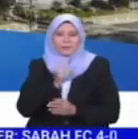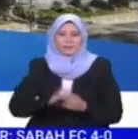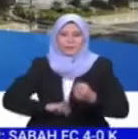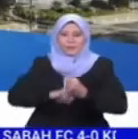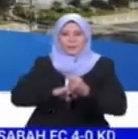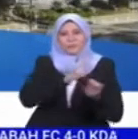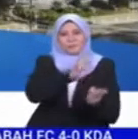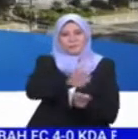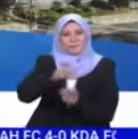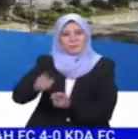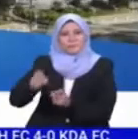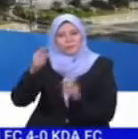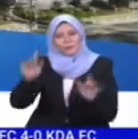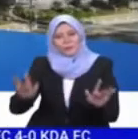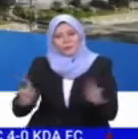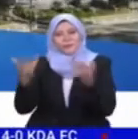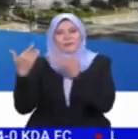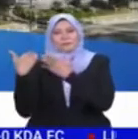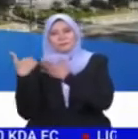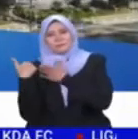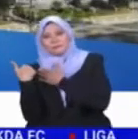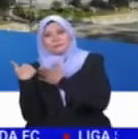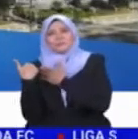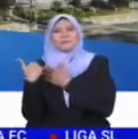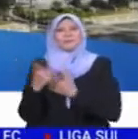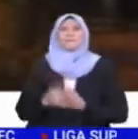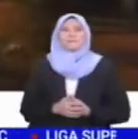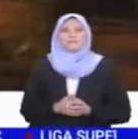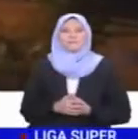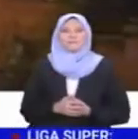bagi meringankan beban mereka.